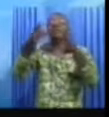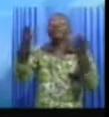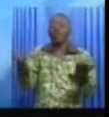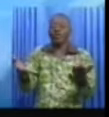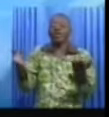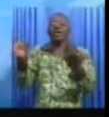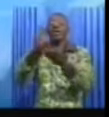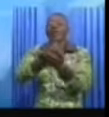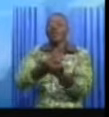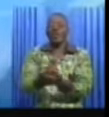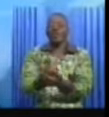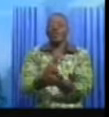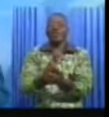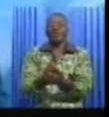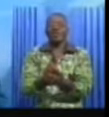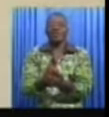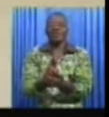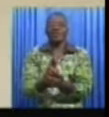Cissé, Jacques Tarpaga.